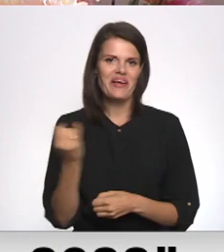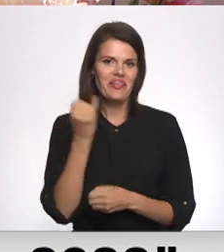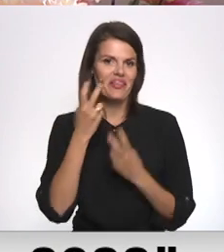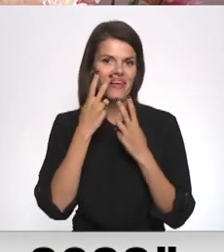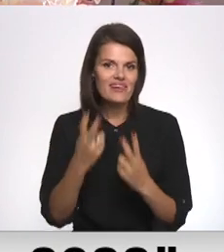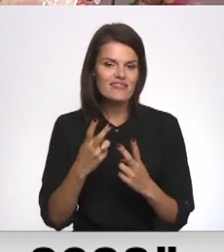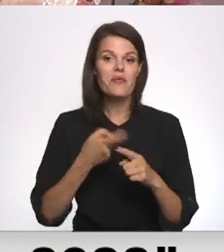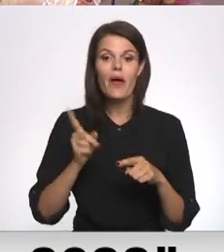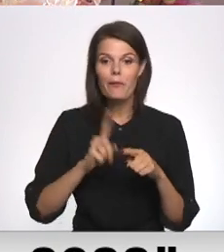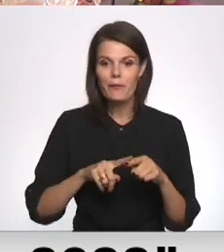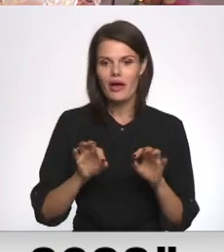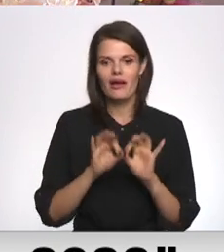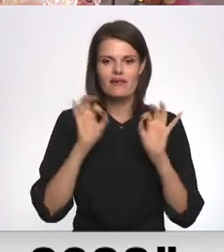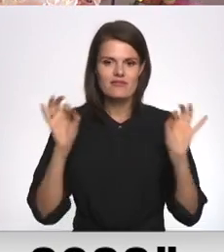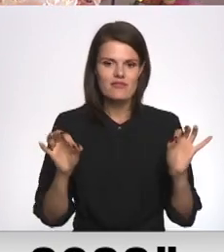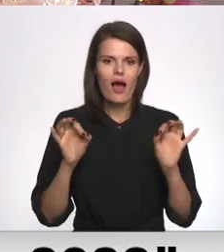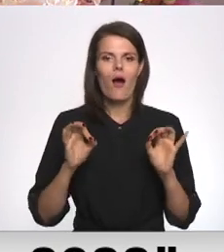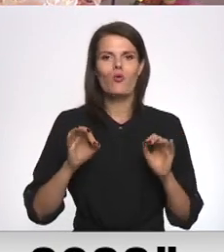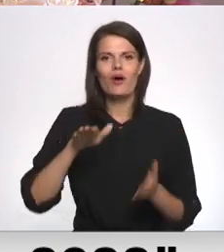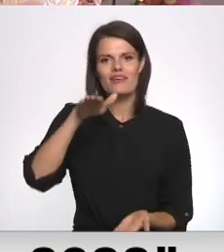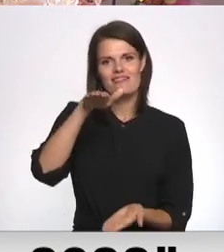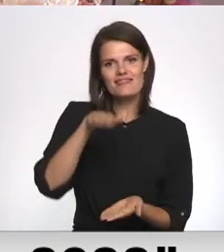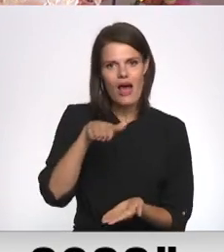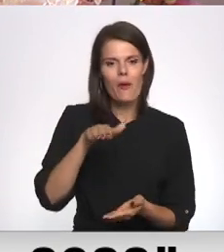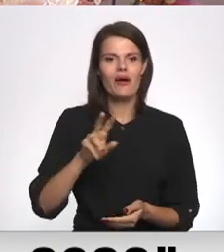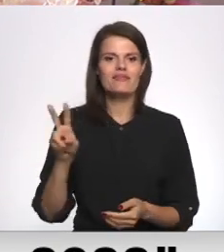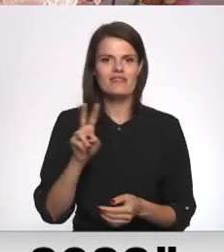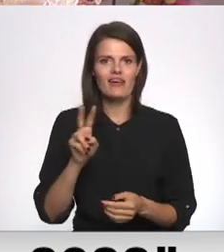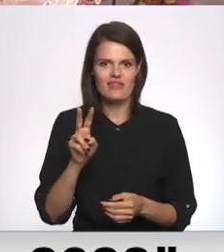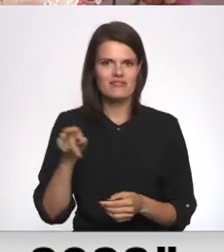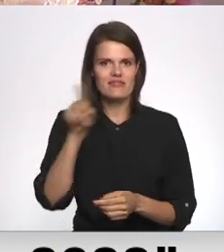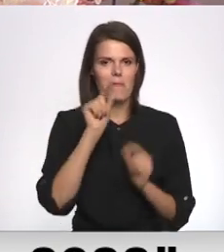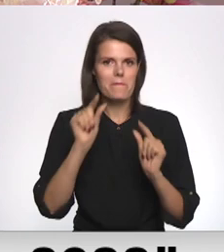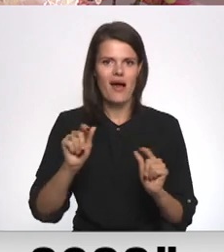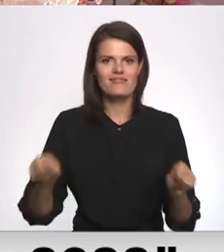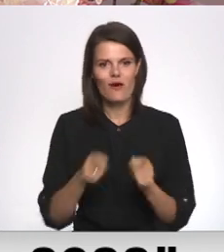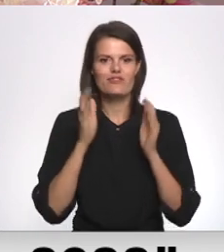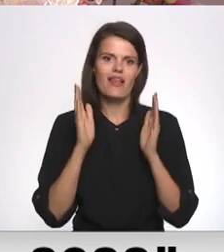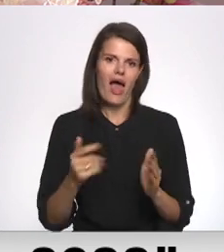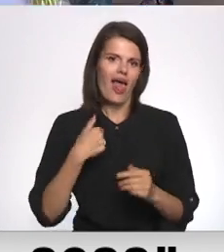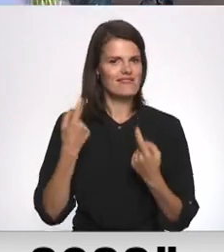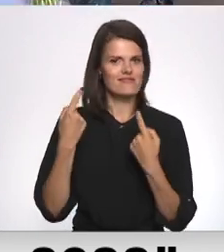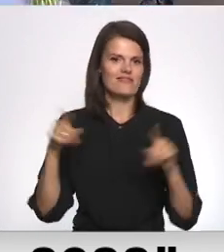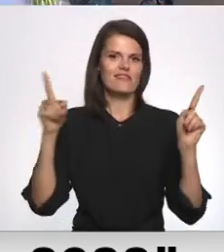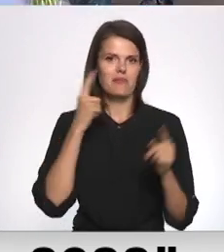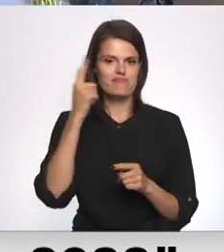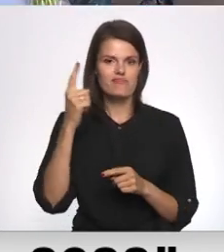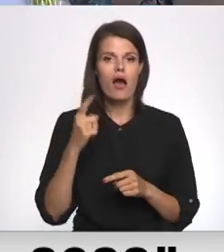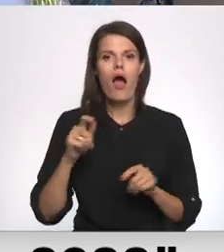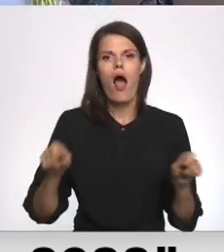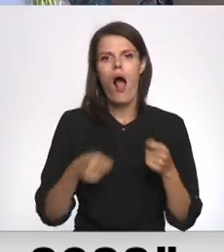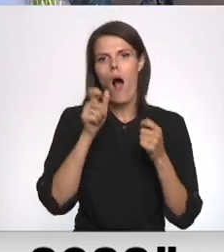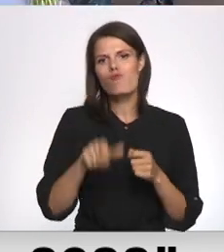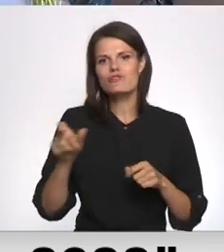es sāku to, man tāpēc arī zemās dālīs, kuras arī maz audzē, lai būtu, es būtu savādāk. Audzētāju